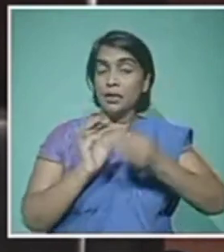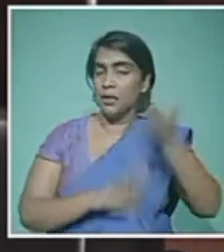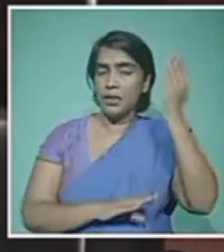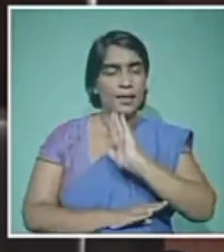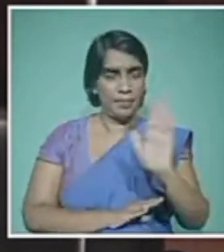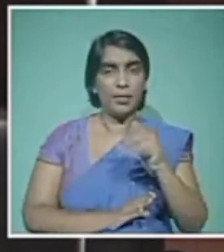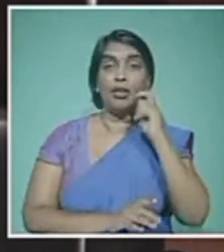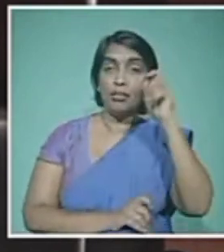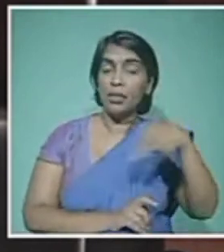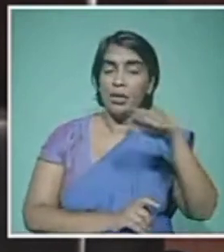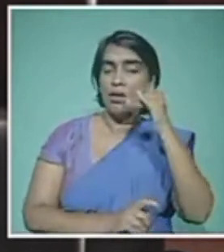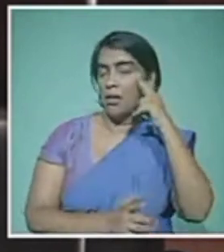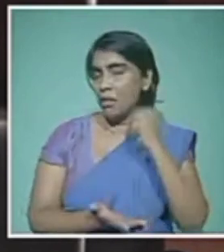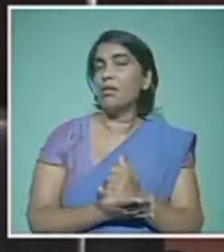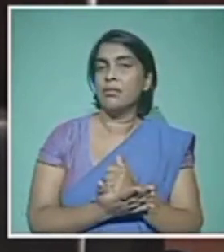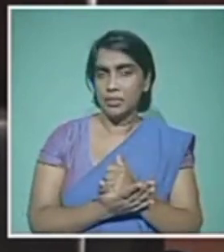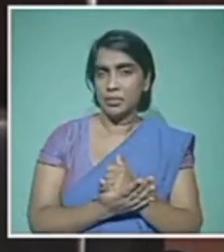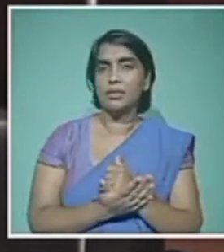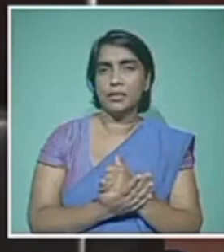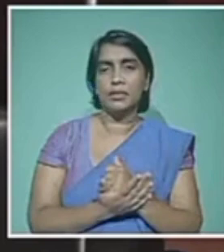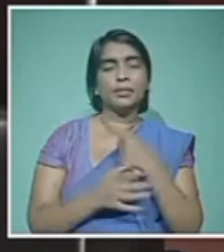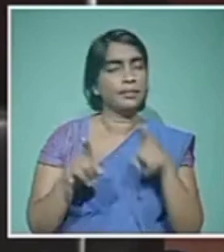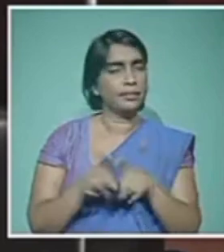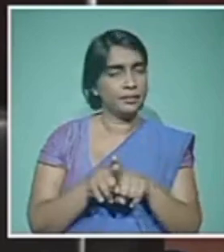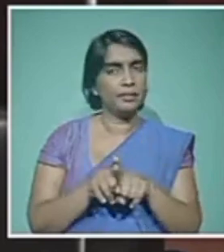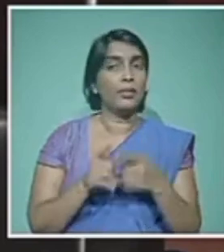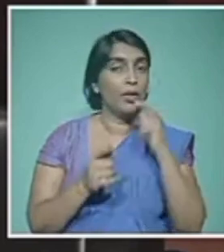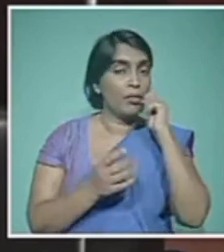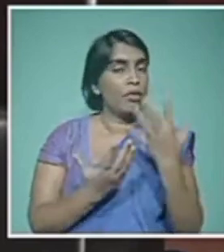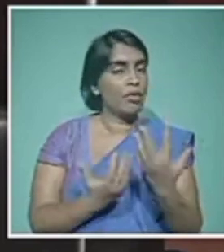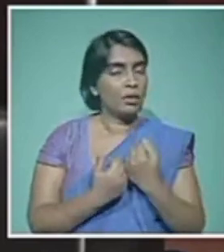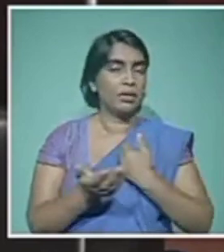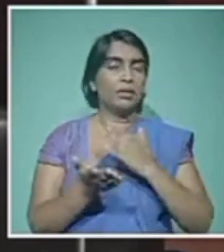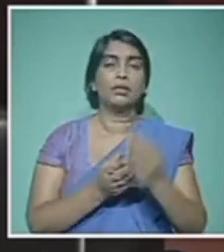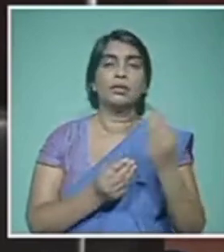ජනතාවට දරා ගන්න බෑ. එමෙසා ජනතාවට අවශ්‍ය සහන ලබා දෙන්න කියලා ඉල්ලීමක් කරමින් මගේ